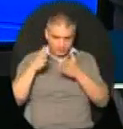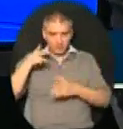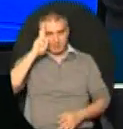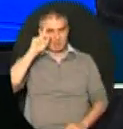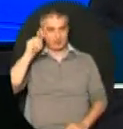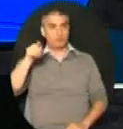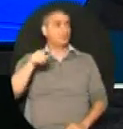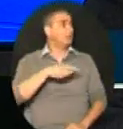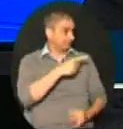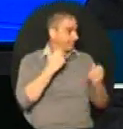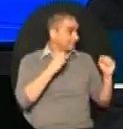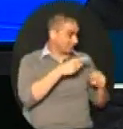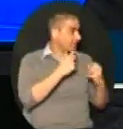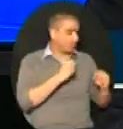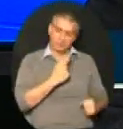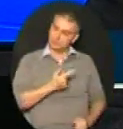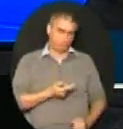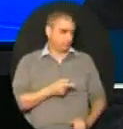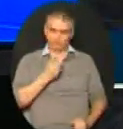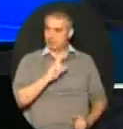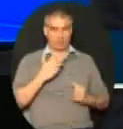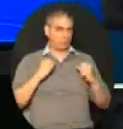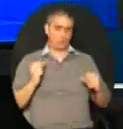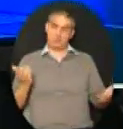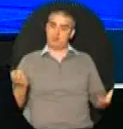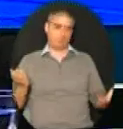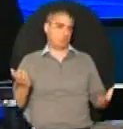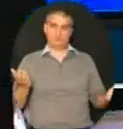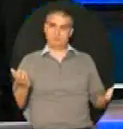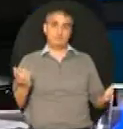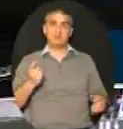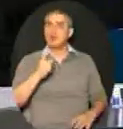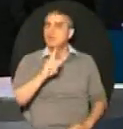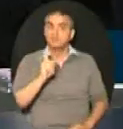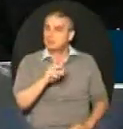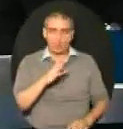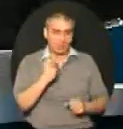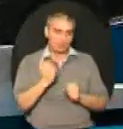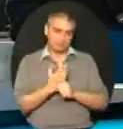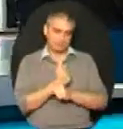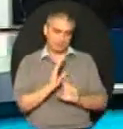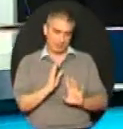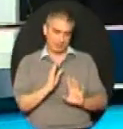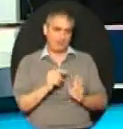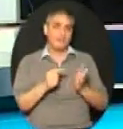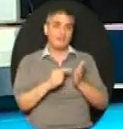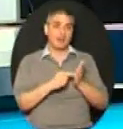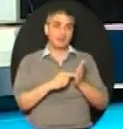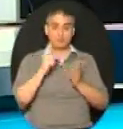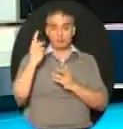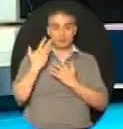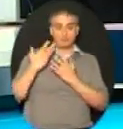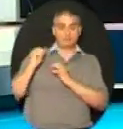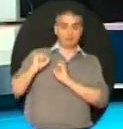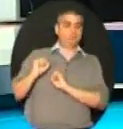אליו. ודמוקרטי לדעתך? לא, זה לא דמוקרטי. זה לא דמוקרטי, אבל זה גם לא יעבוד. ולכן, כי הוא נשען